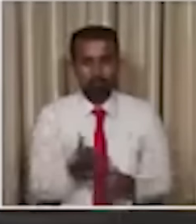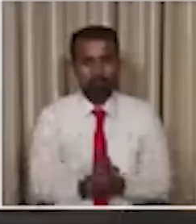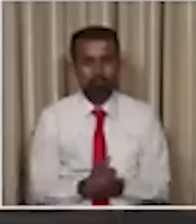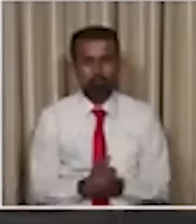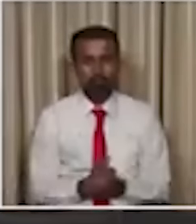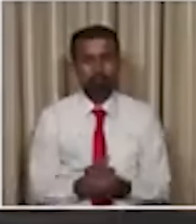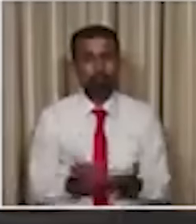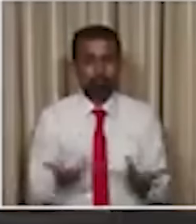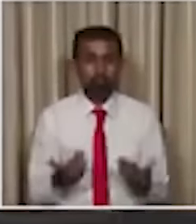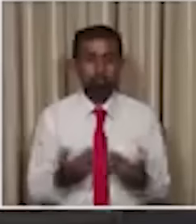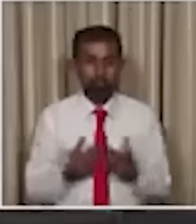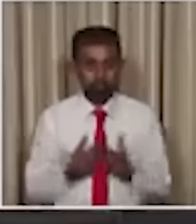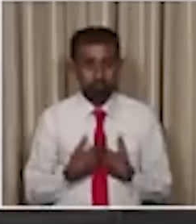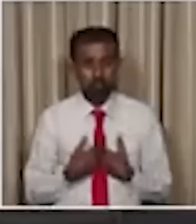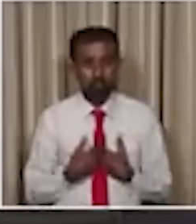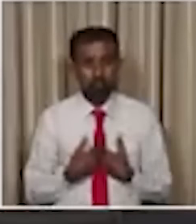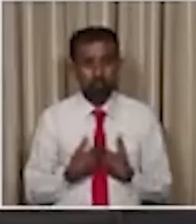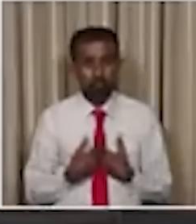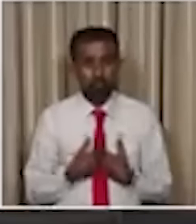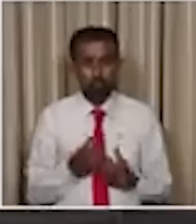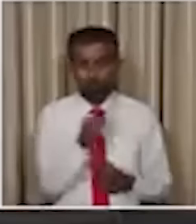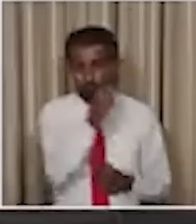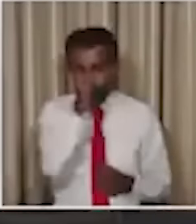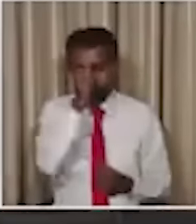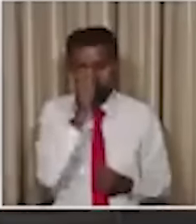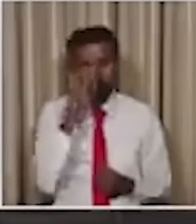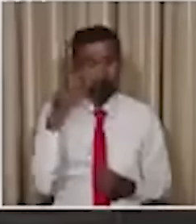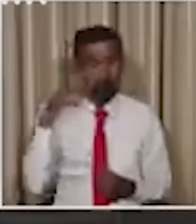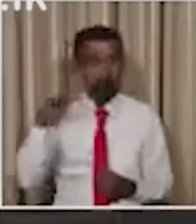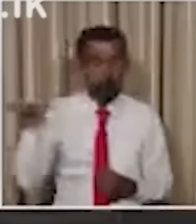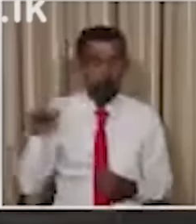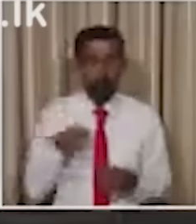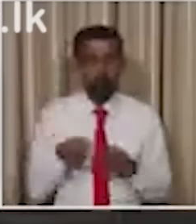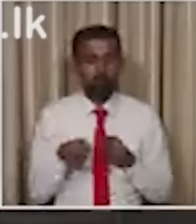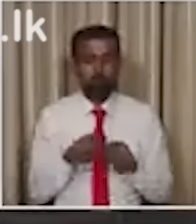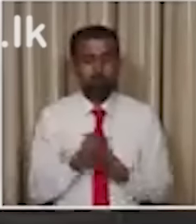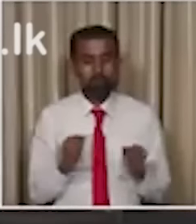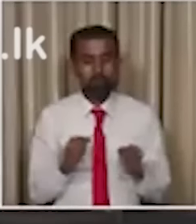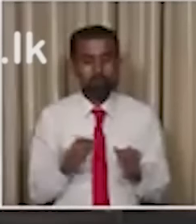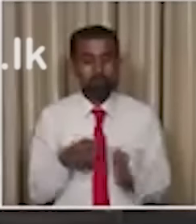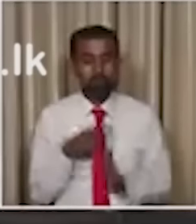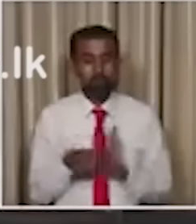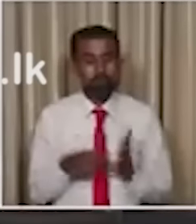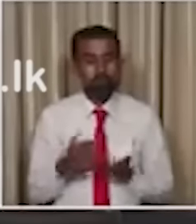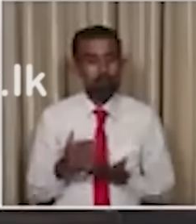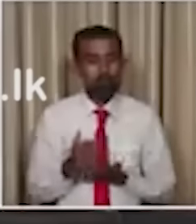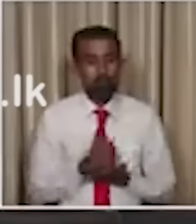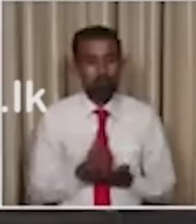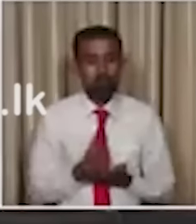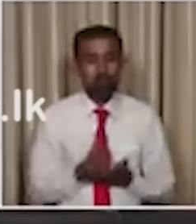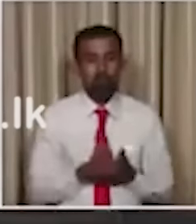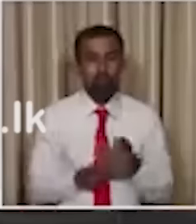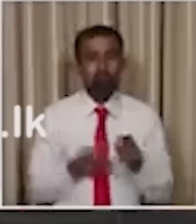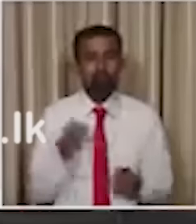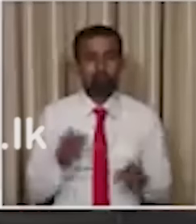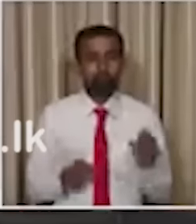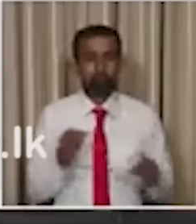නැත්තම් අපි කතෝලික ප්‍රජාව වමනන් නෙමේ මේ ලංකාවේ සියලුම